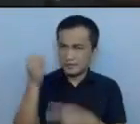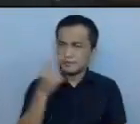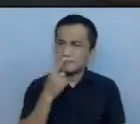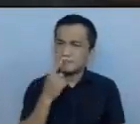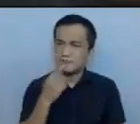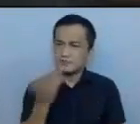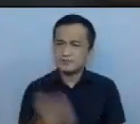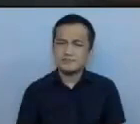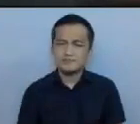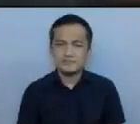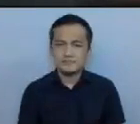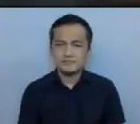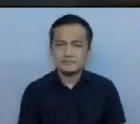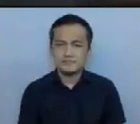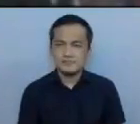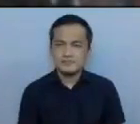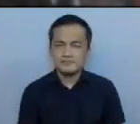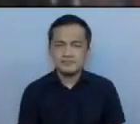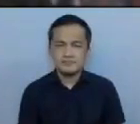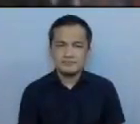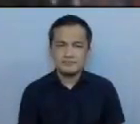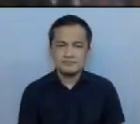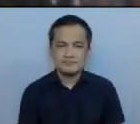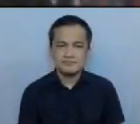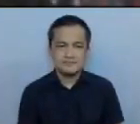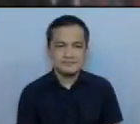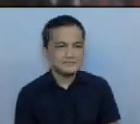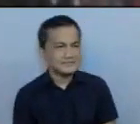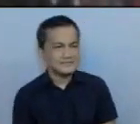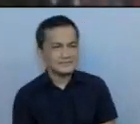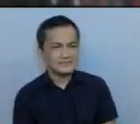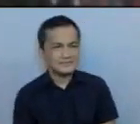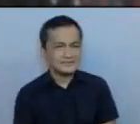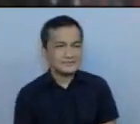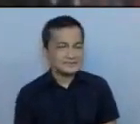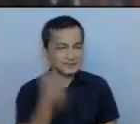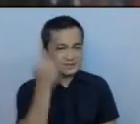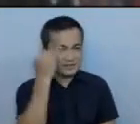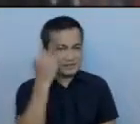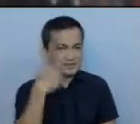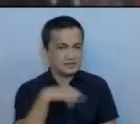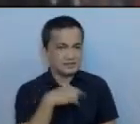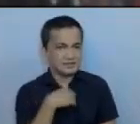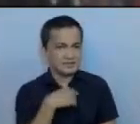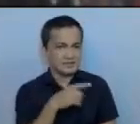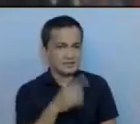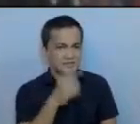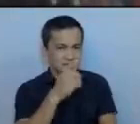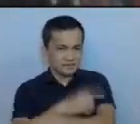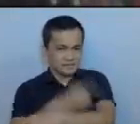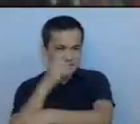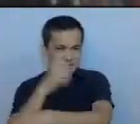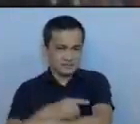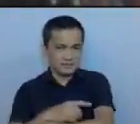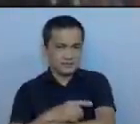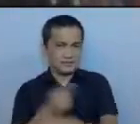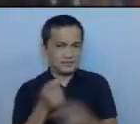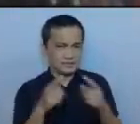Yung content po namin, hindi ko po iniisip yun eh. Yun po yung araw-araw na nangyayari sa buhay namin.